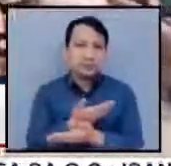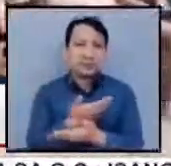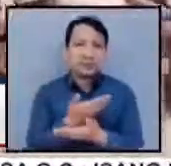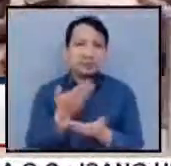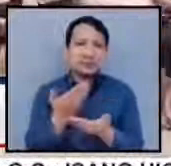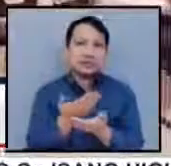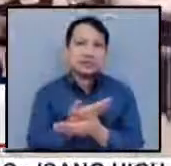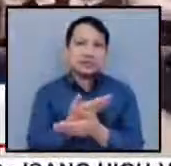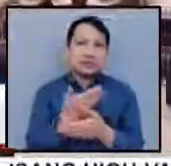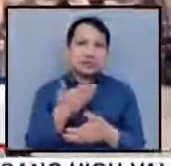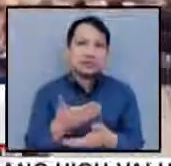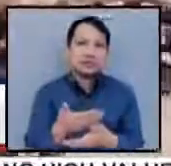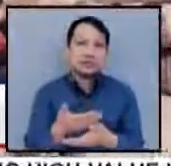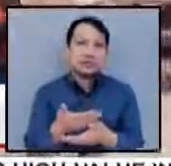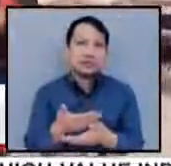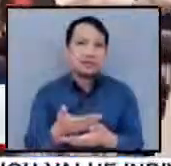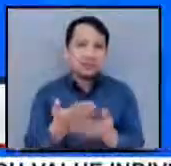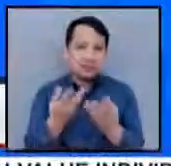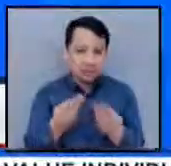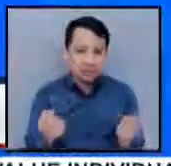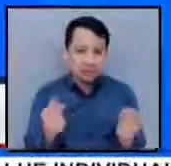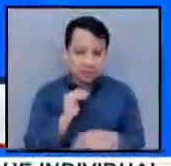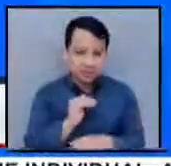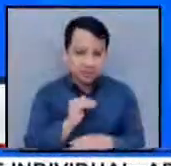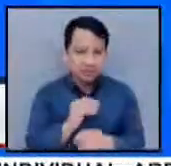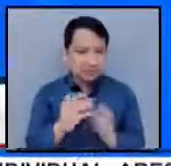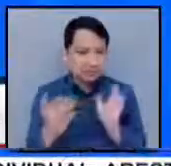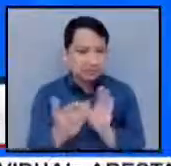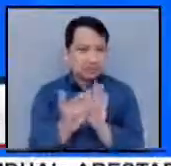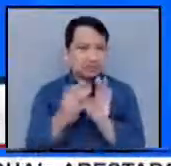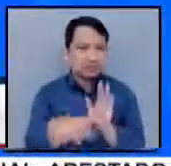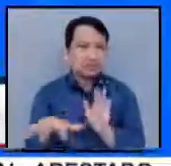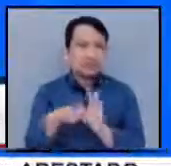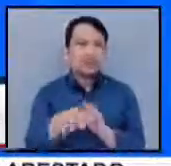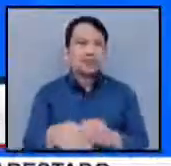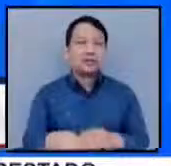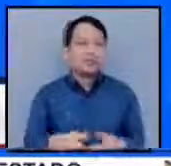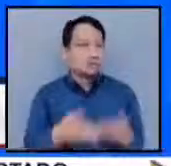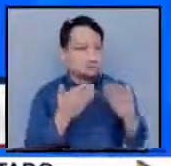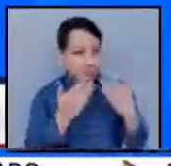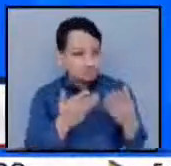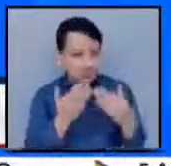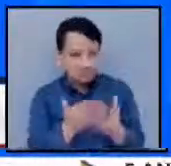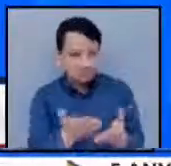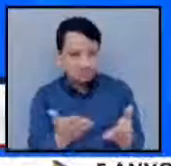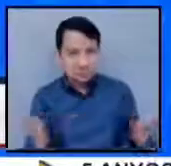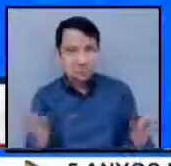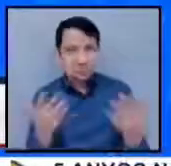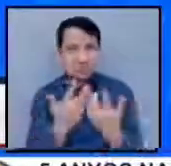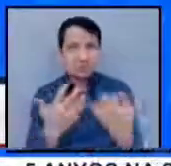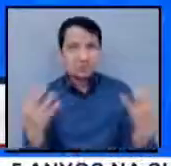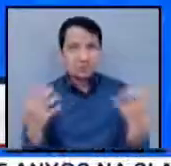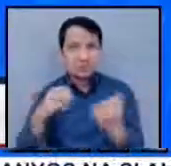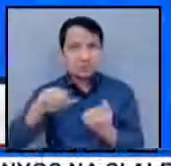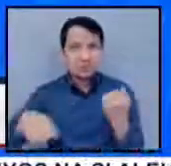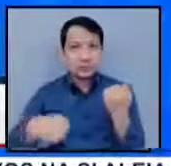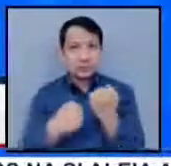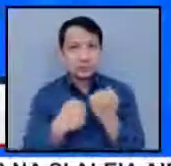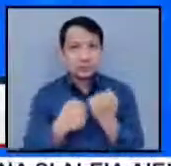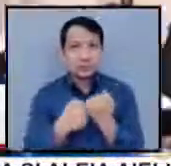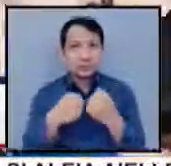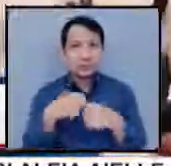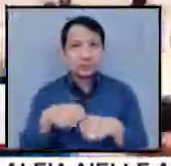mga overseas Filipino worker na nagbigay ng buong suporta mula sa kanyang pangangampanya hanggang maluklok bilang pinuno